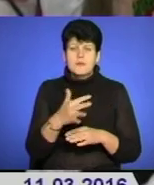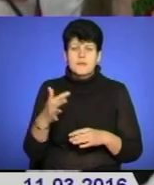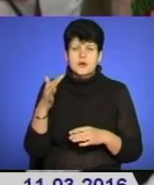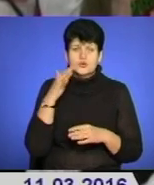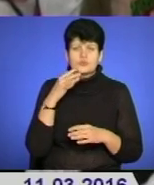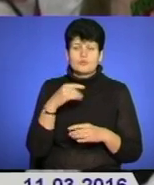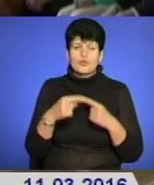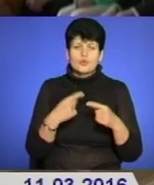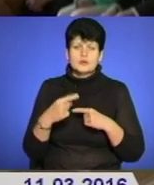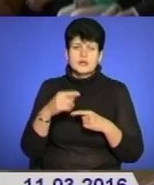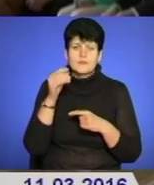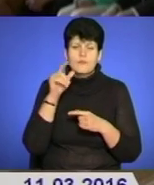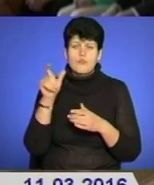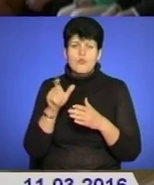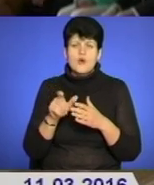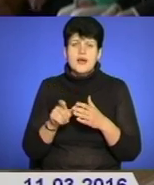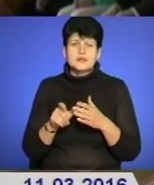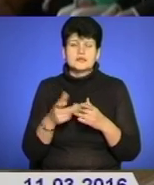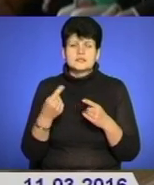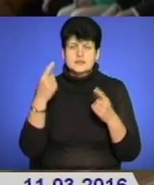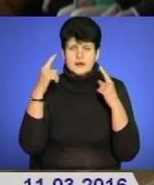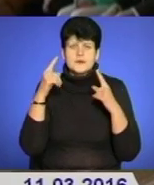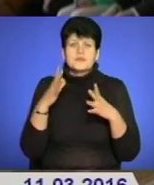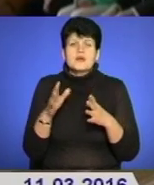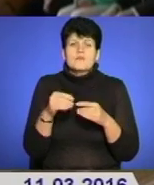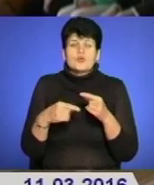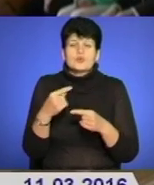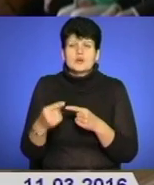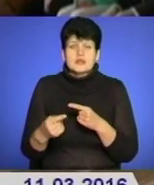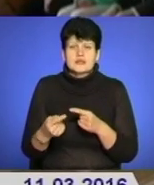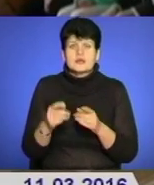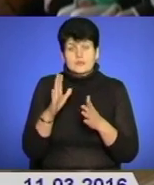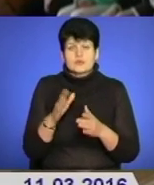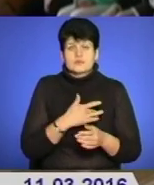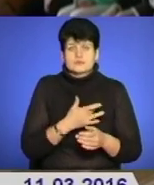велике і вічне. Тому поки б'ються серця людей, доти звучатиме слово Тараса.